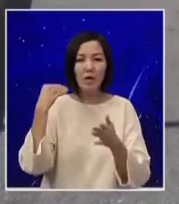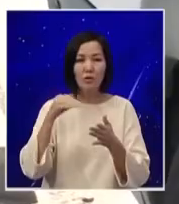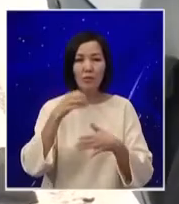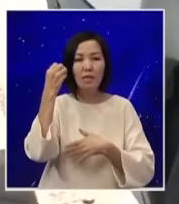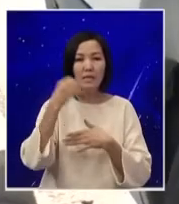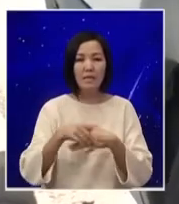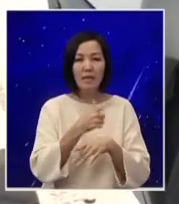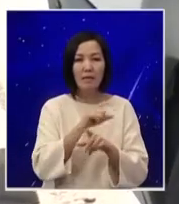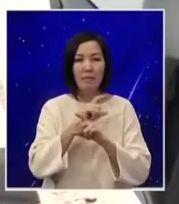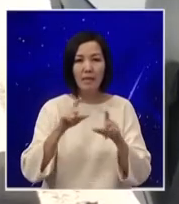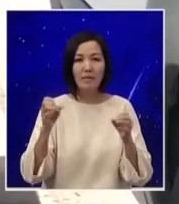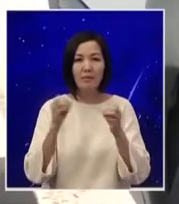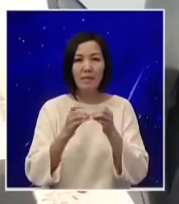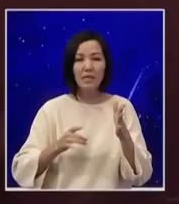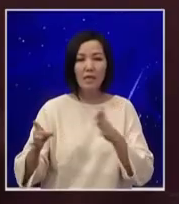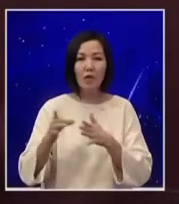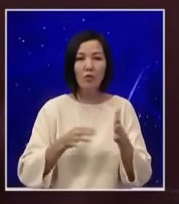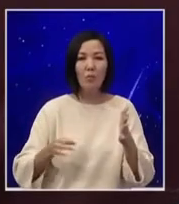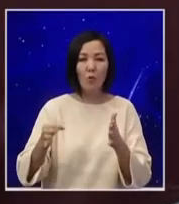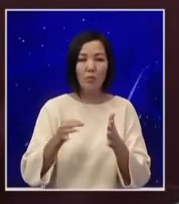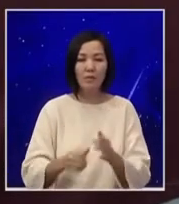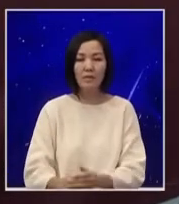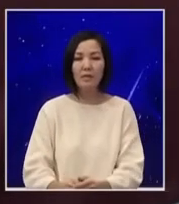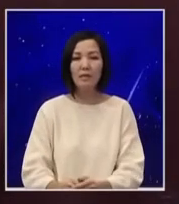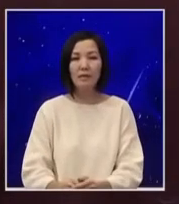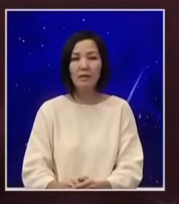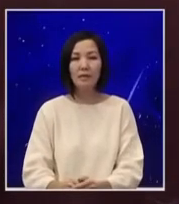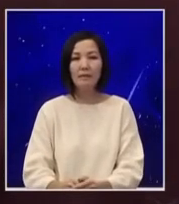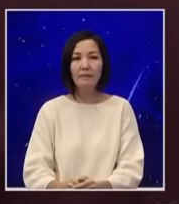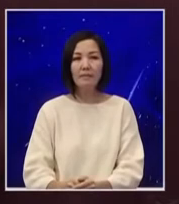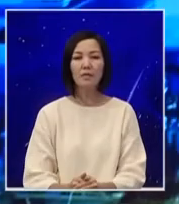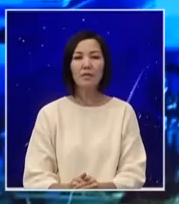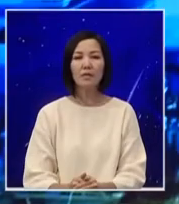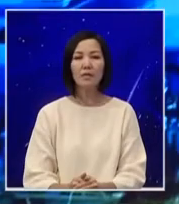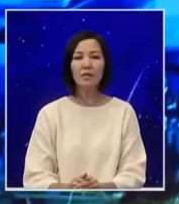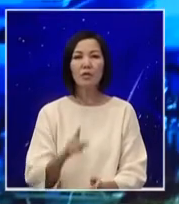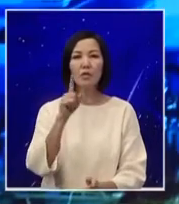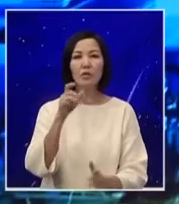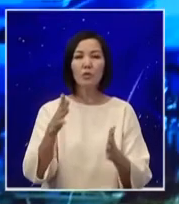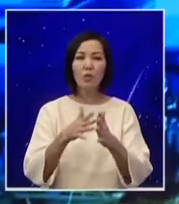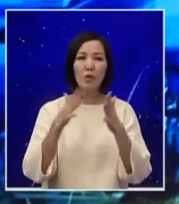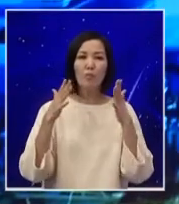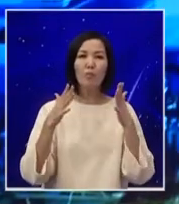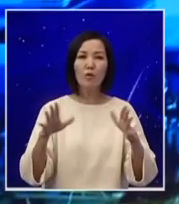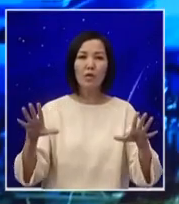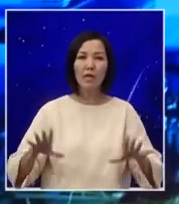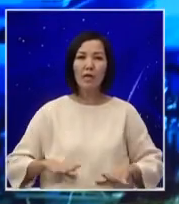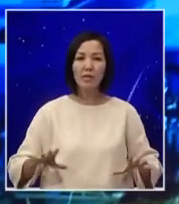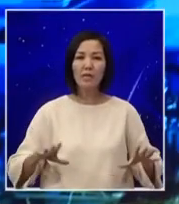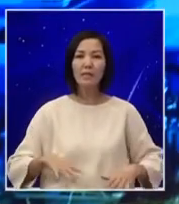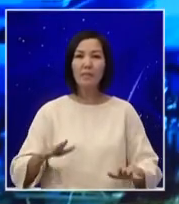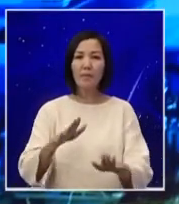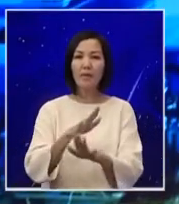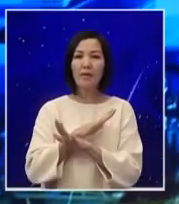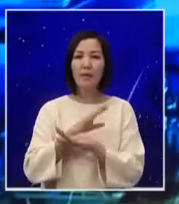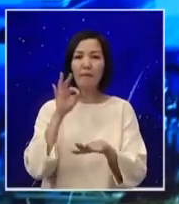актобе и центральным больницам 10 районов области сотни лошадей погибли от неизвестного